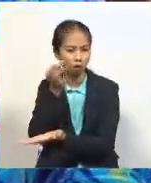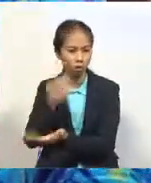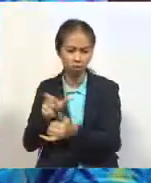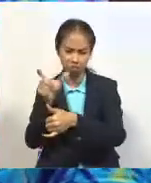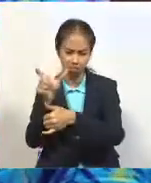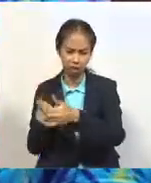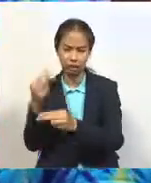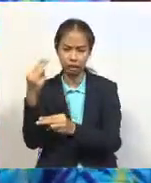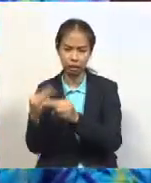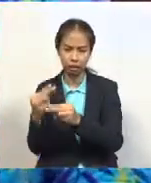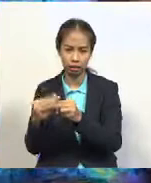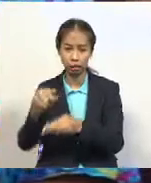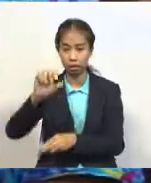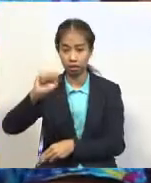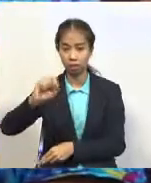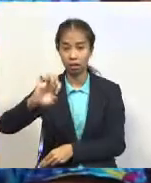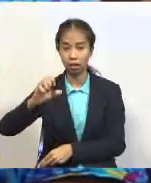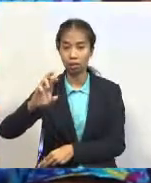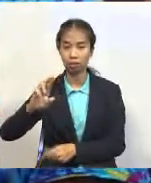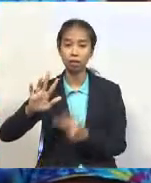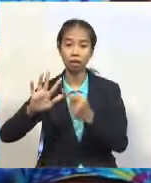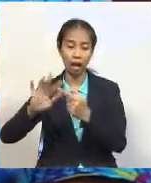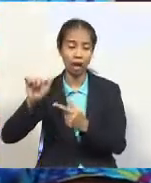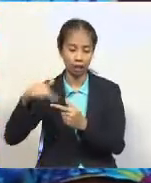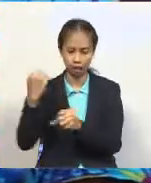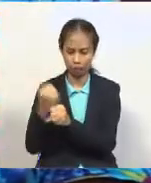ด้วยต่อรัฐสภาแล้วก็ทวงคืนคลองส